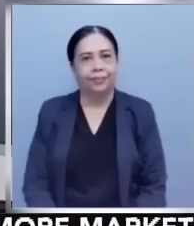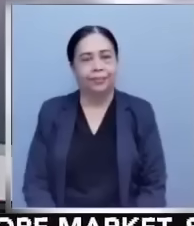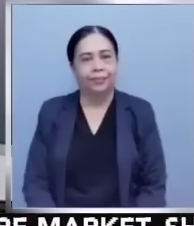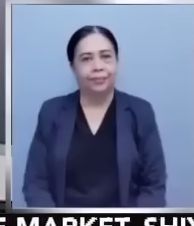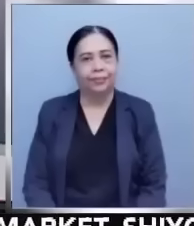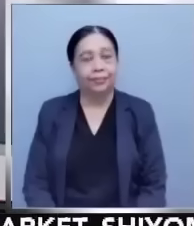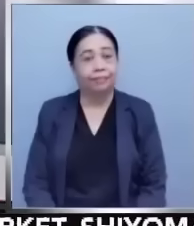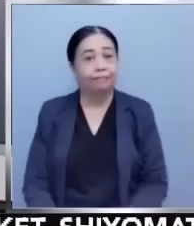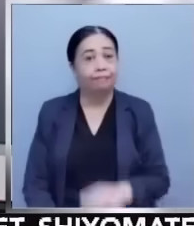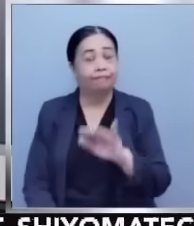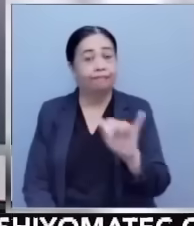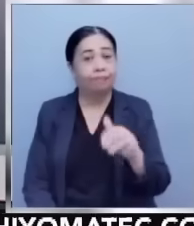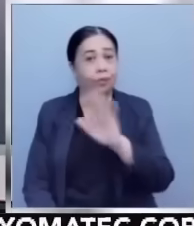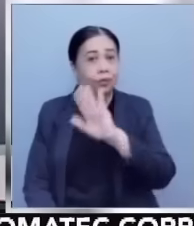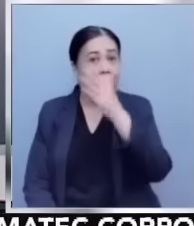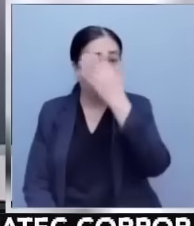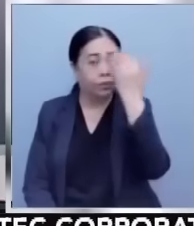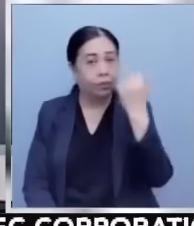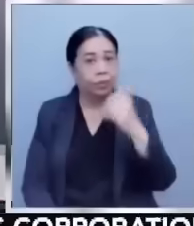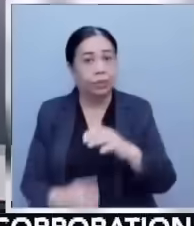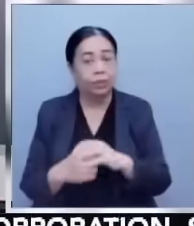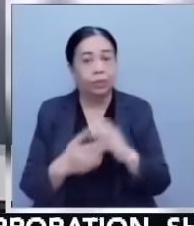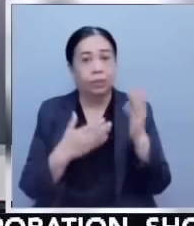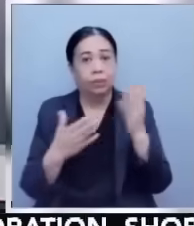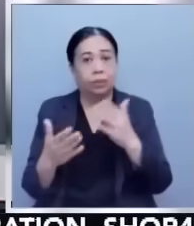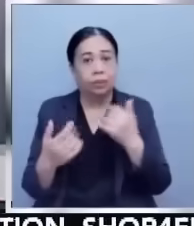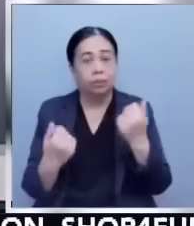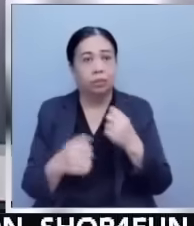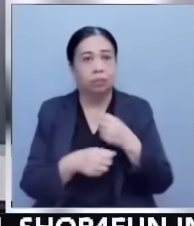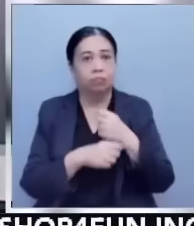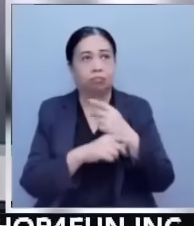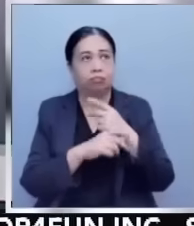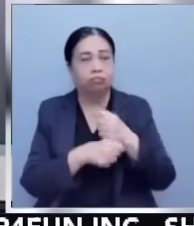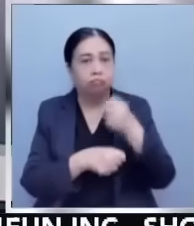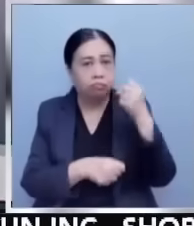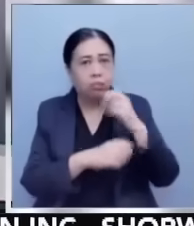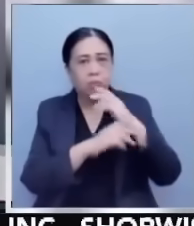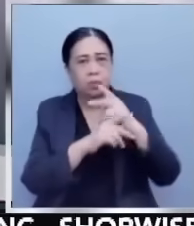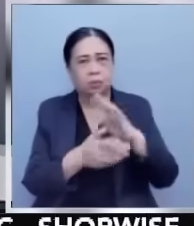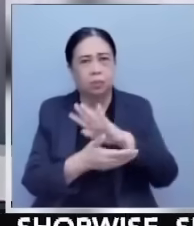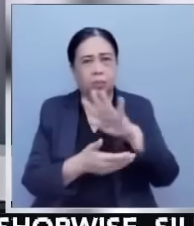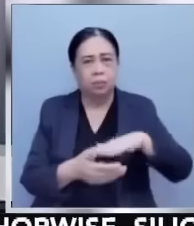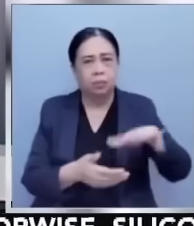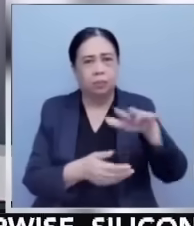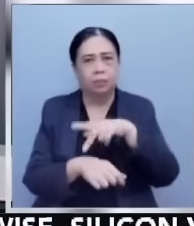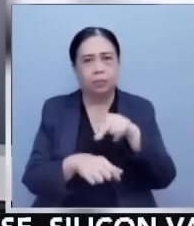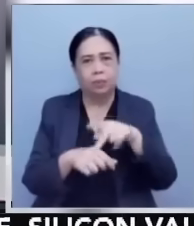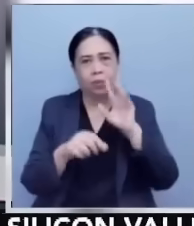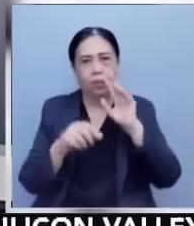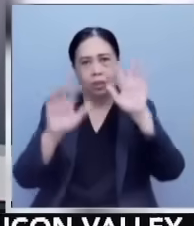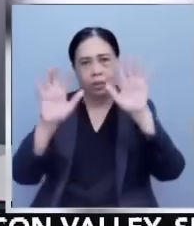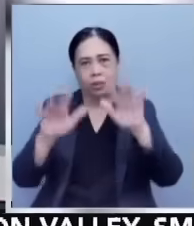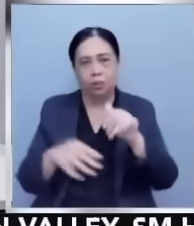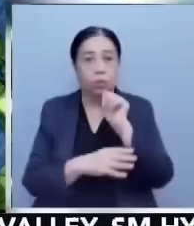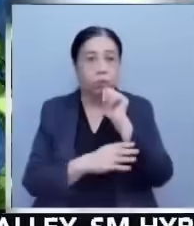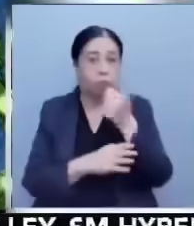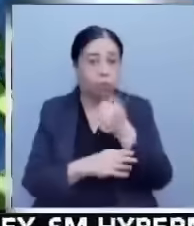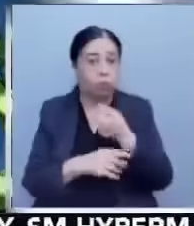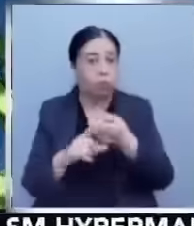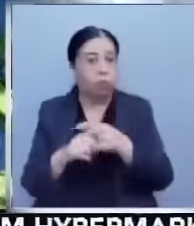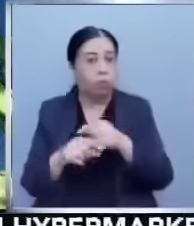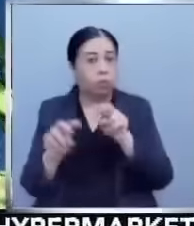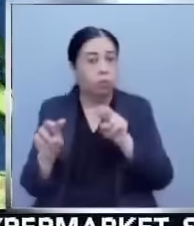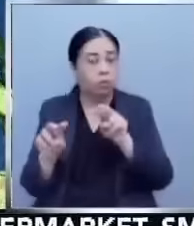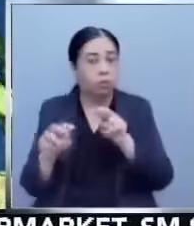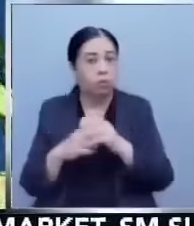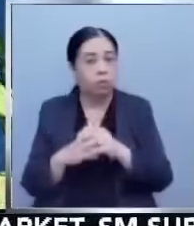Kapuso, huwag pong kalimutan na magdala ng mga panangga sa ulan, lalo't malaking bahagi ng bansa ang uulanin bukas. Base sa rainfall forecast